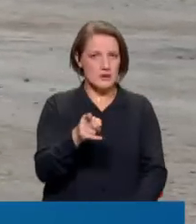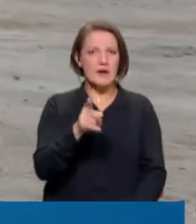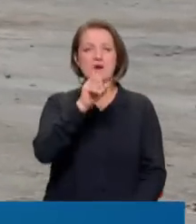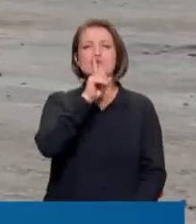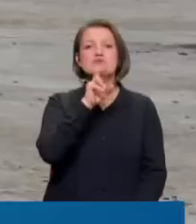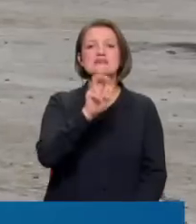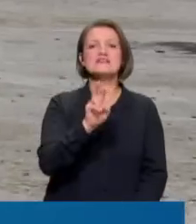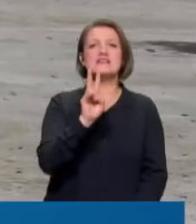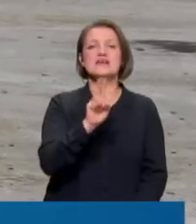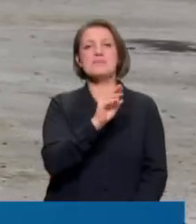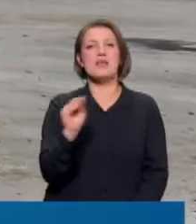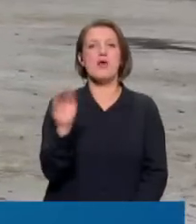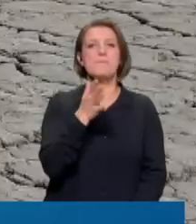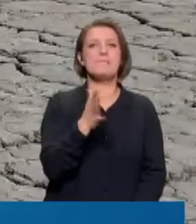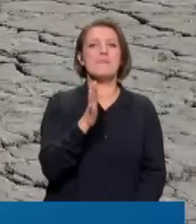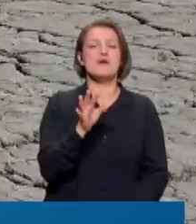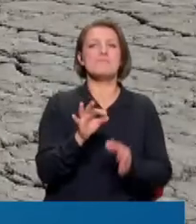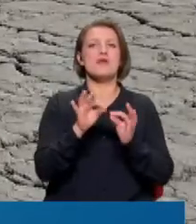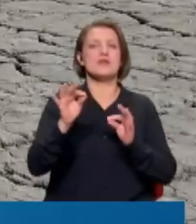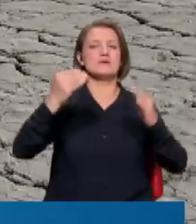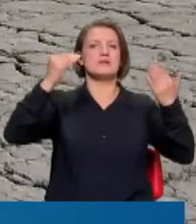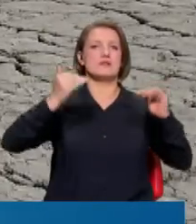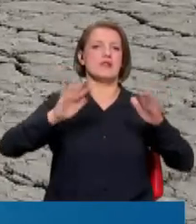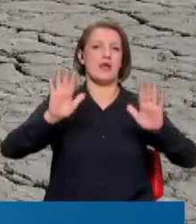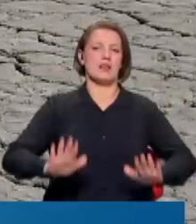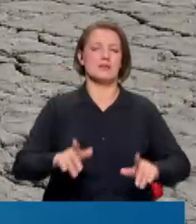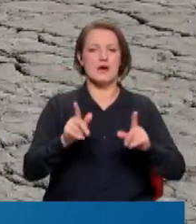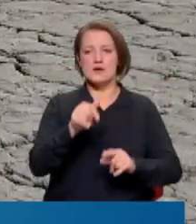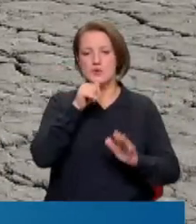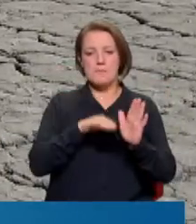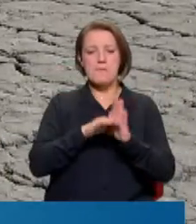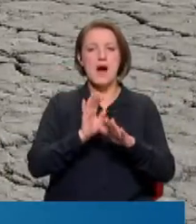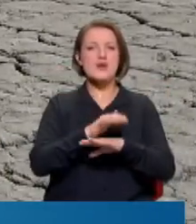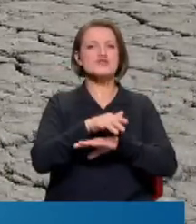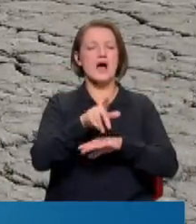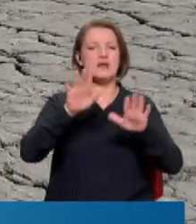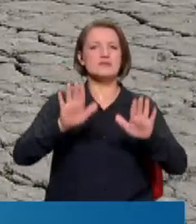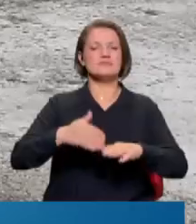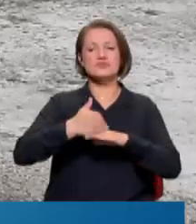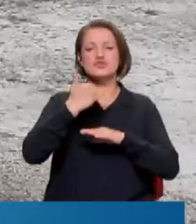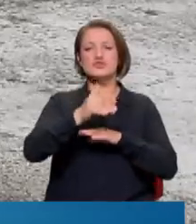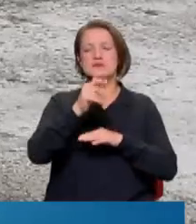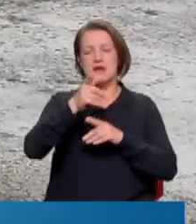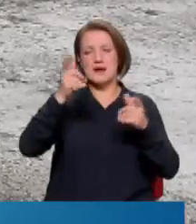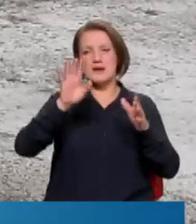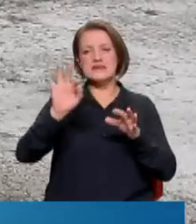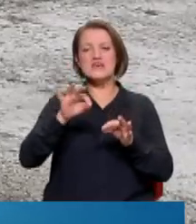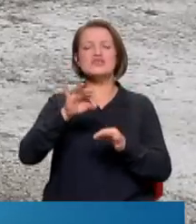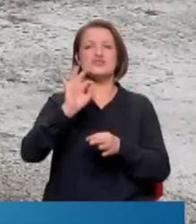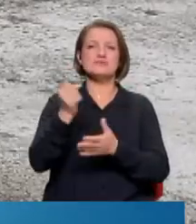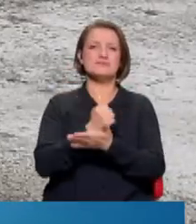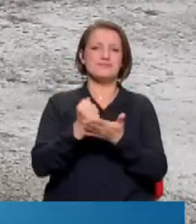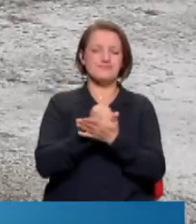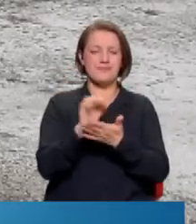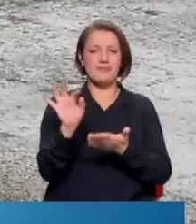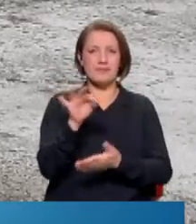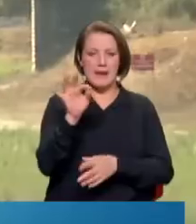182 mil 5.000 MK seviyesinde kaldı barajlar dışında kente su sağlayan Yeşilçay ve melenden